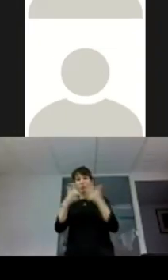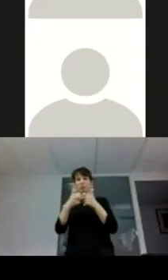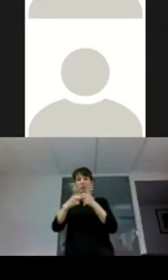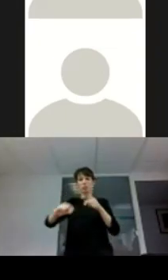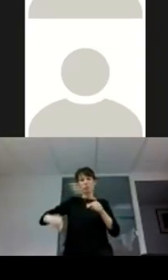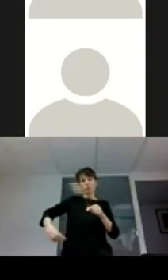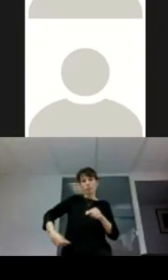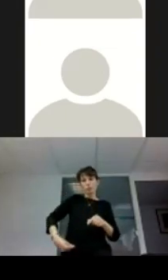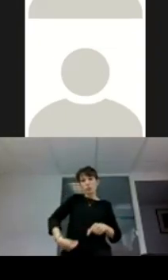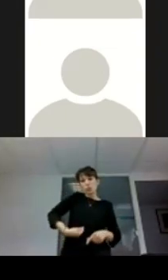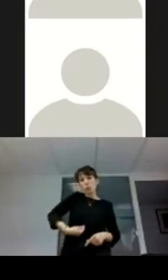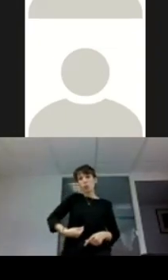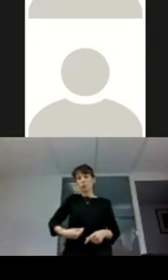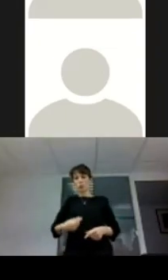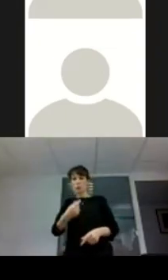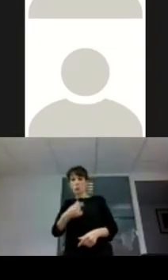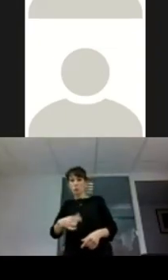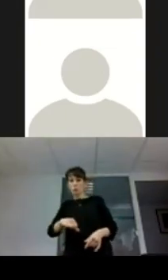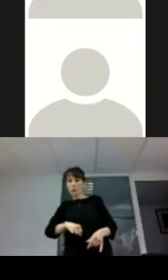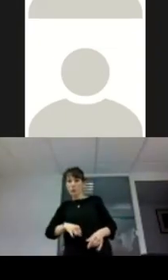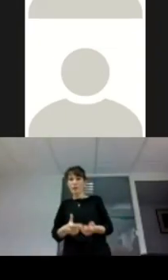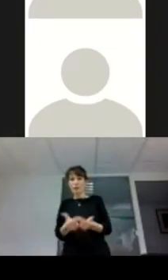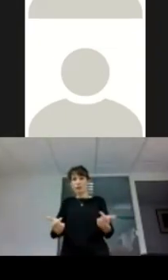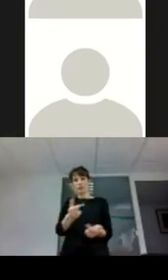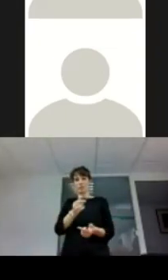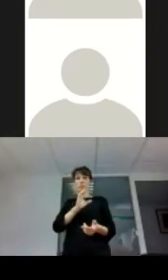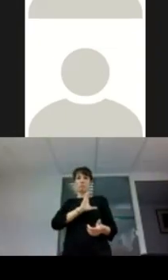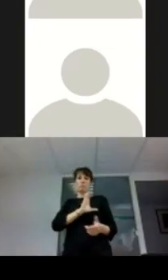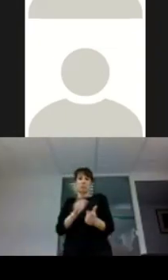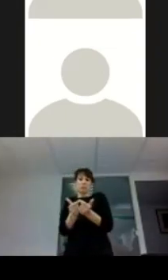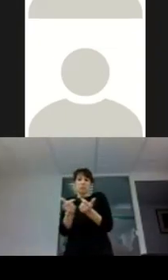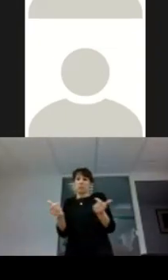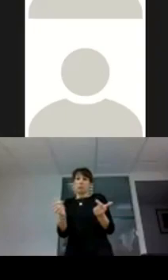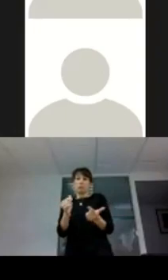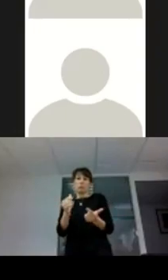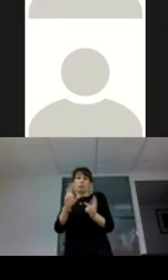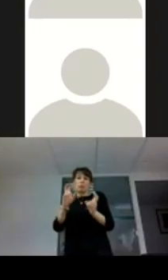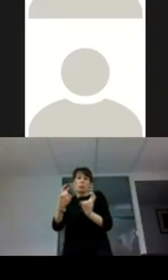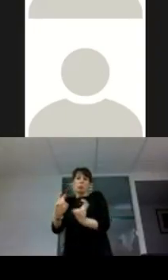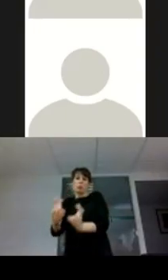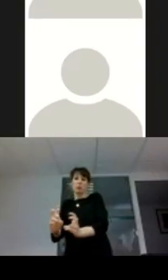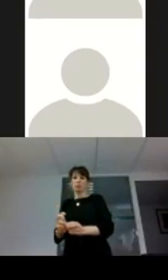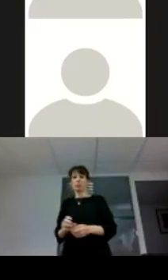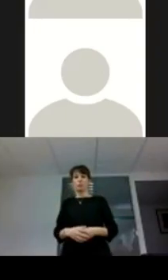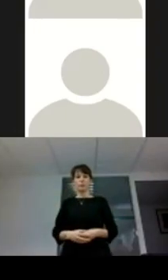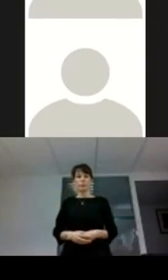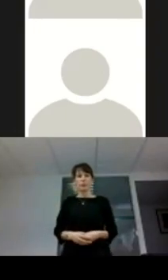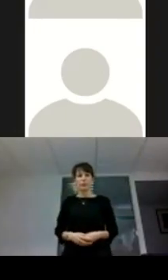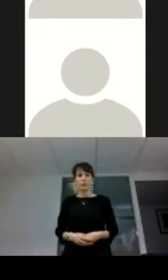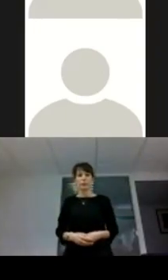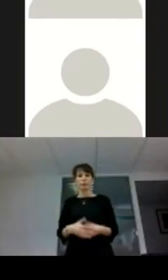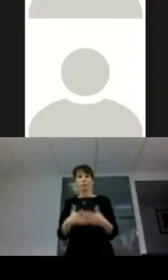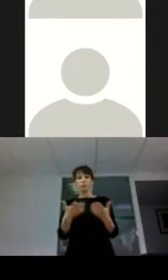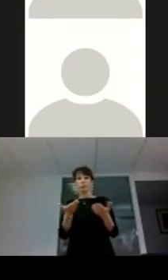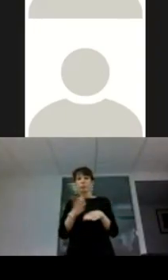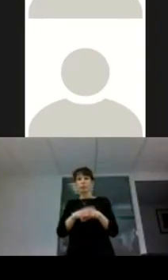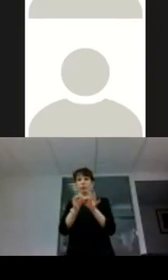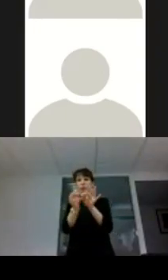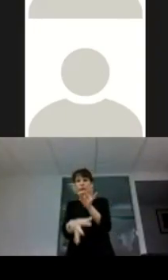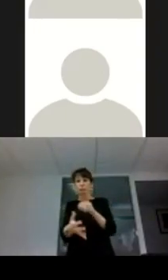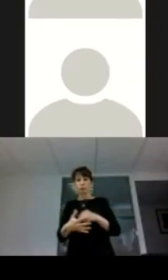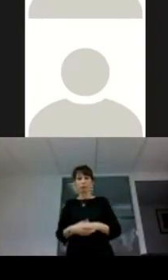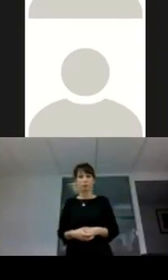l'agression. Pas de sonde urinaire, pas de drainage péropératoire, etc., etc. Voilà. Alors, j'en arrive du coup